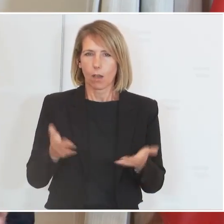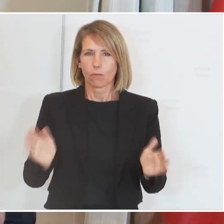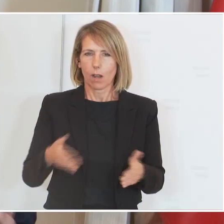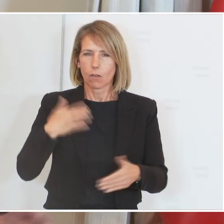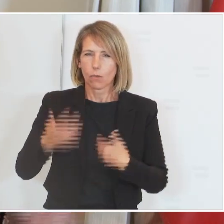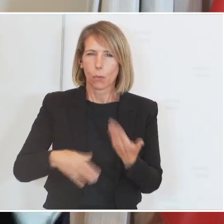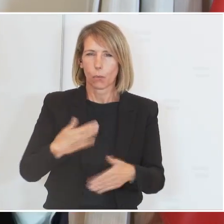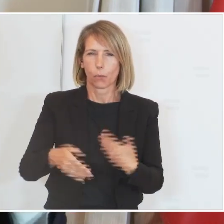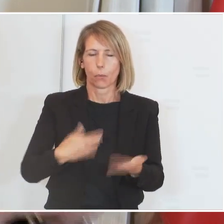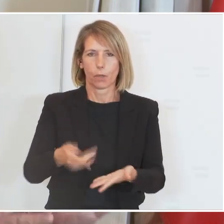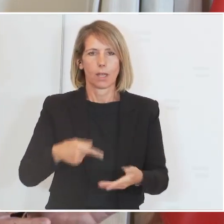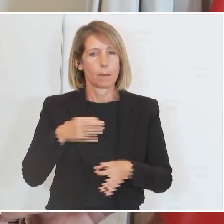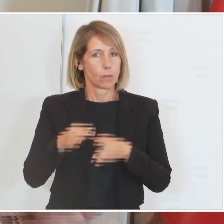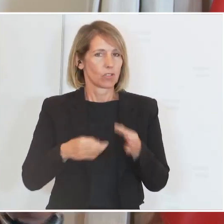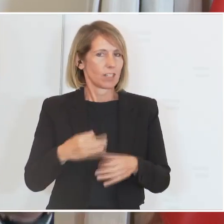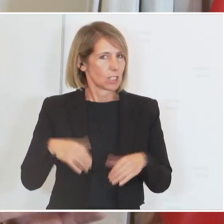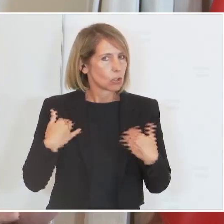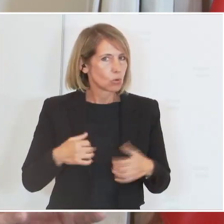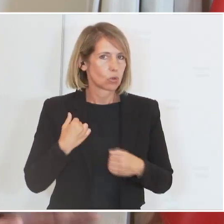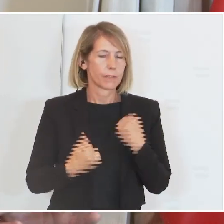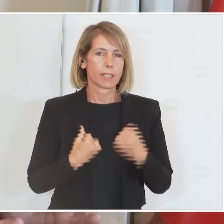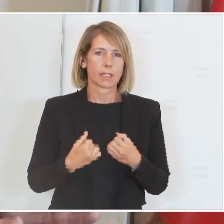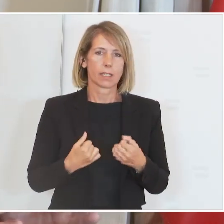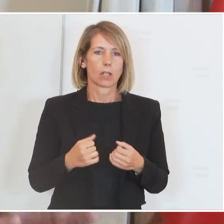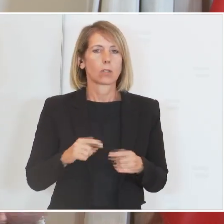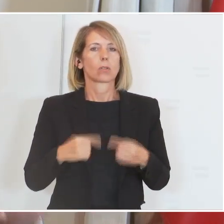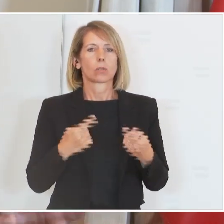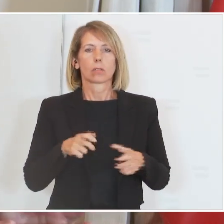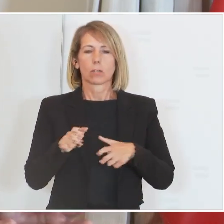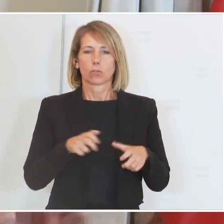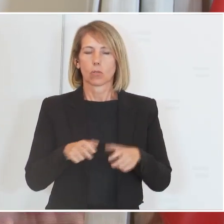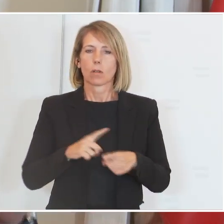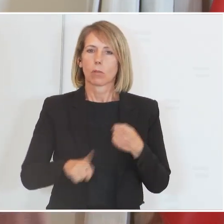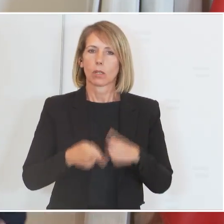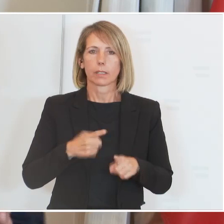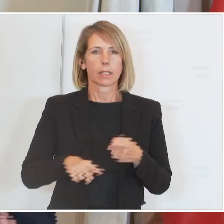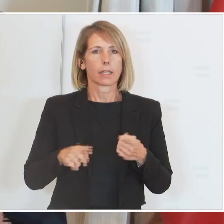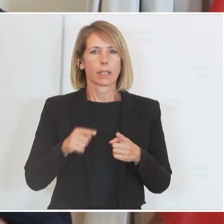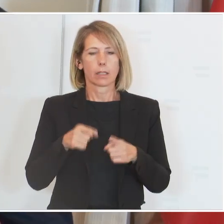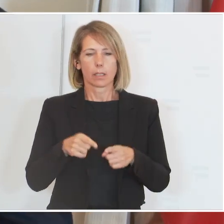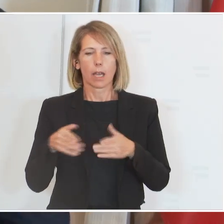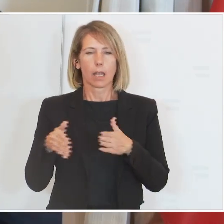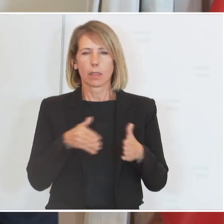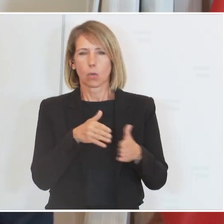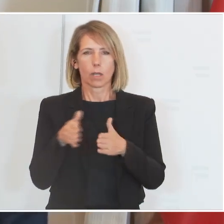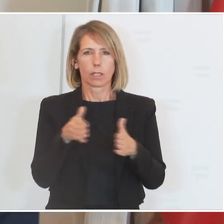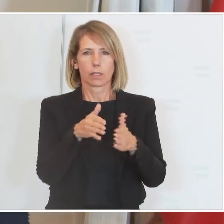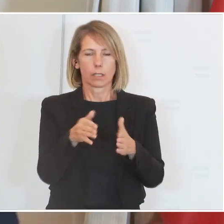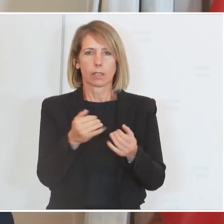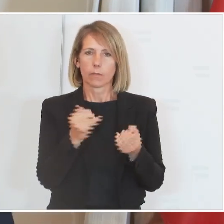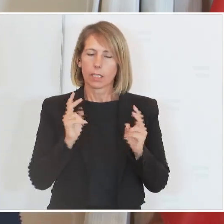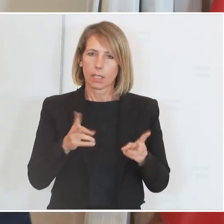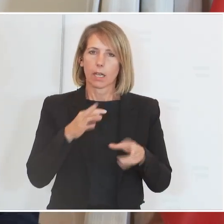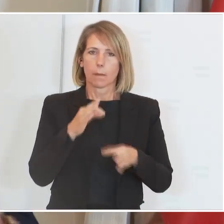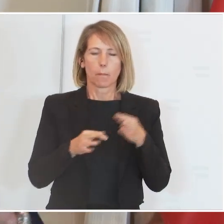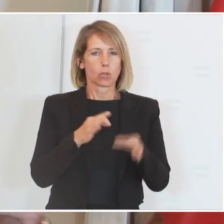ein schwieriger Prozess, und genau danach richtet sich dann immer auch die Steuerpolitik und die Entlastungspolitik, wo man sagt, wie schaffe ich es, diesen Prozess bestmöglich